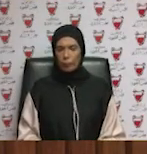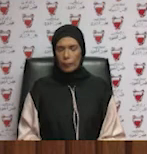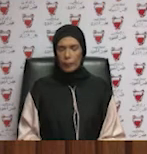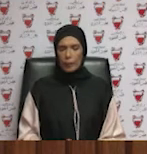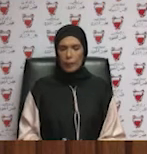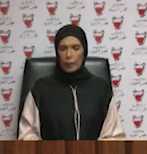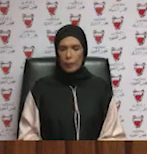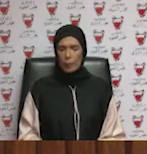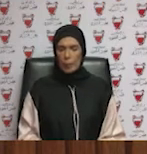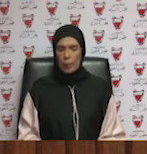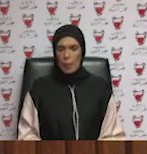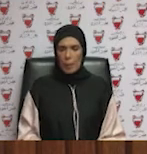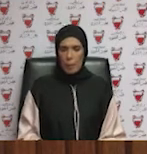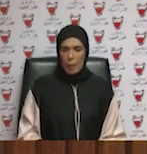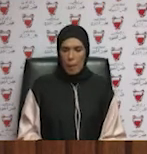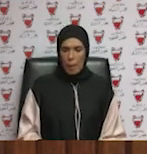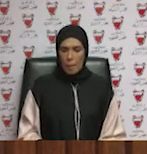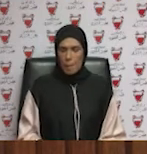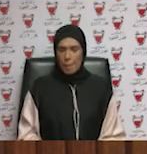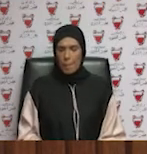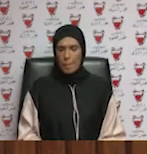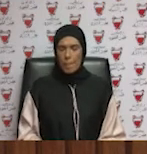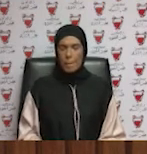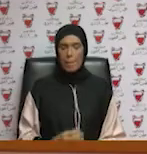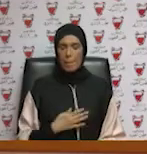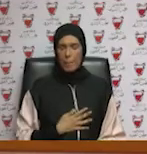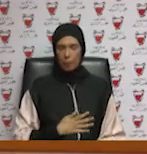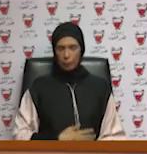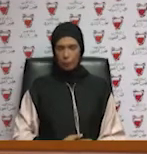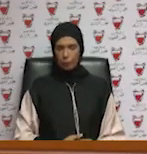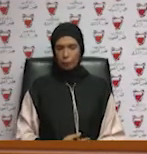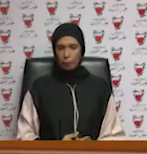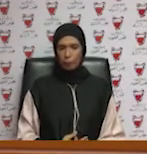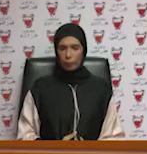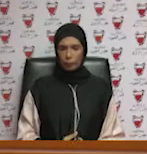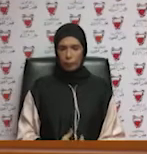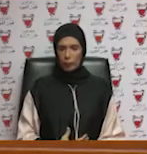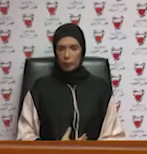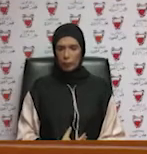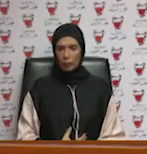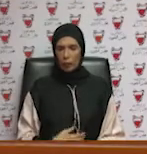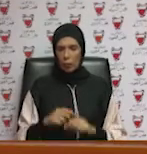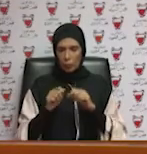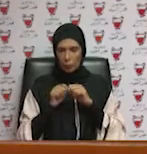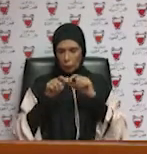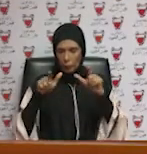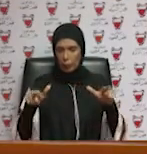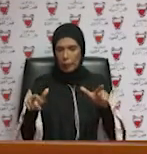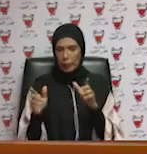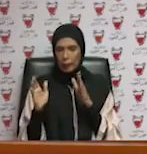الدكتور محمد علي حسن رئيس اللجنة تفضل. شكرا معالي الرئيس. أنا حبيت بس أوضح بعض الأمور